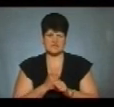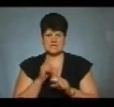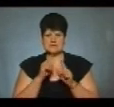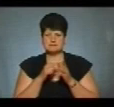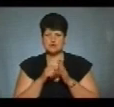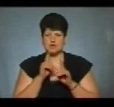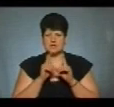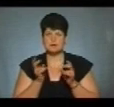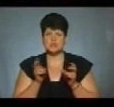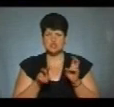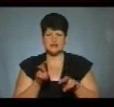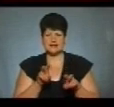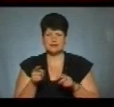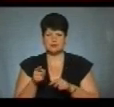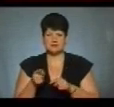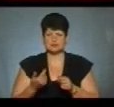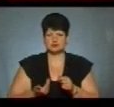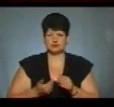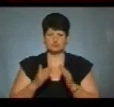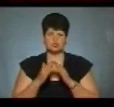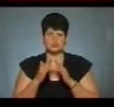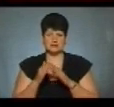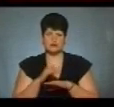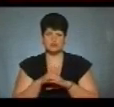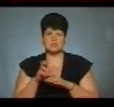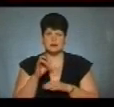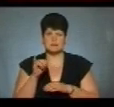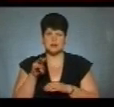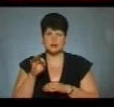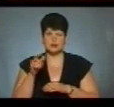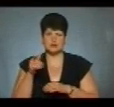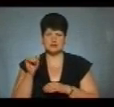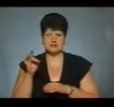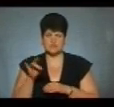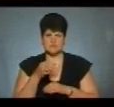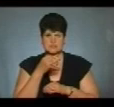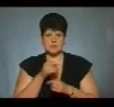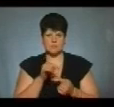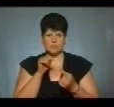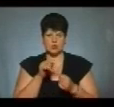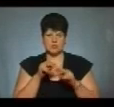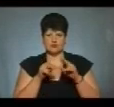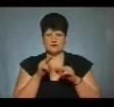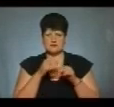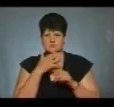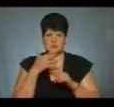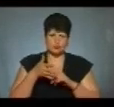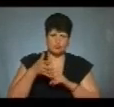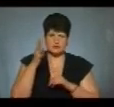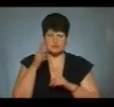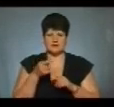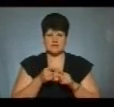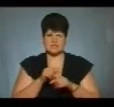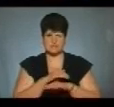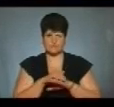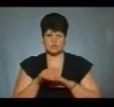ради прийшли тернополяни, які мешкають в будинках на вулиці Білогірській. Вони висловилися проти будівництва багатоповерхівки на цій